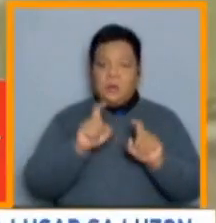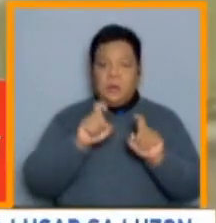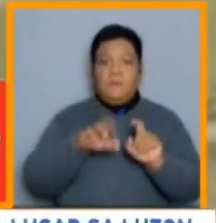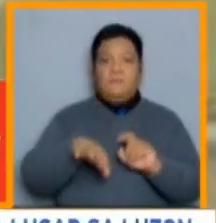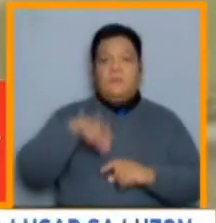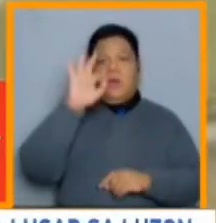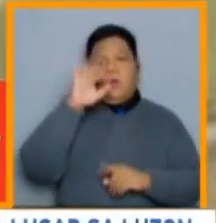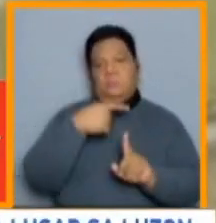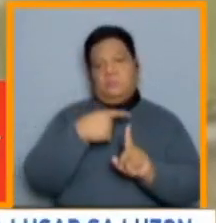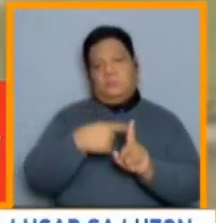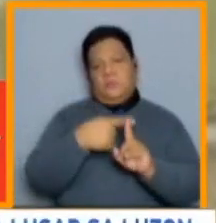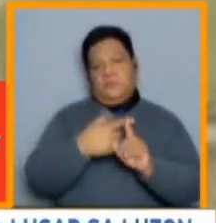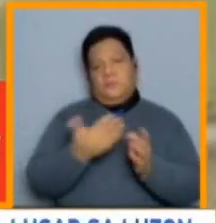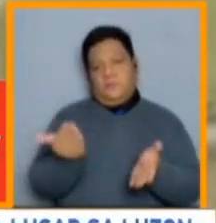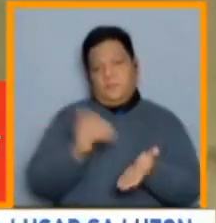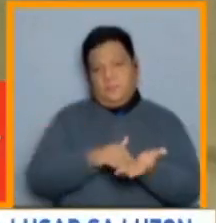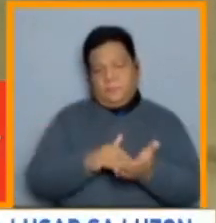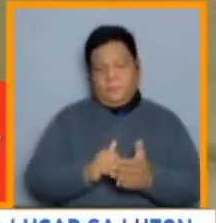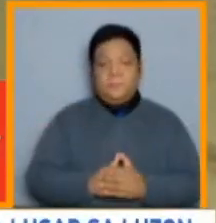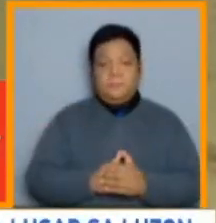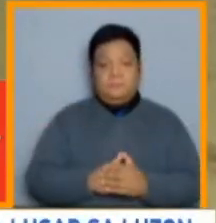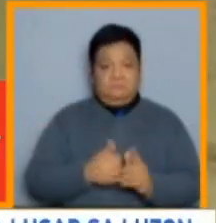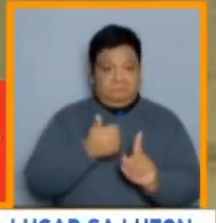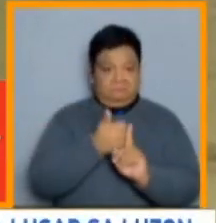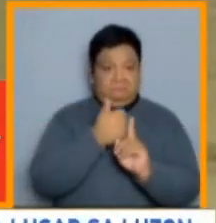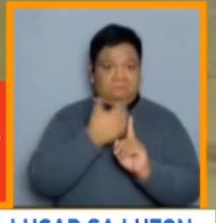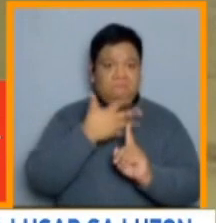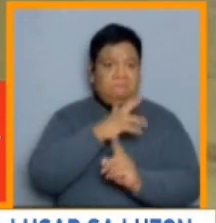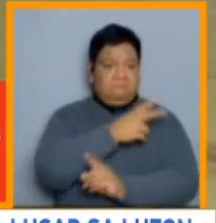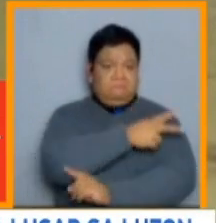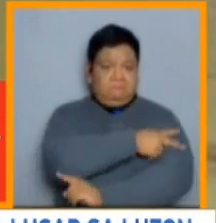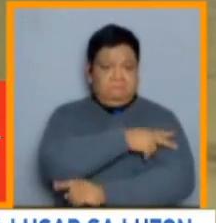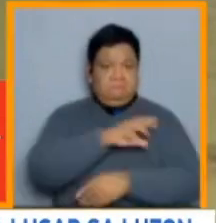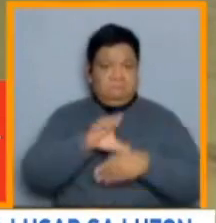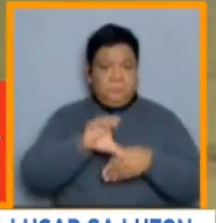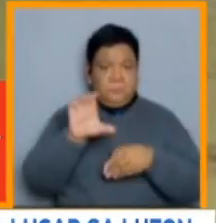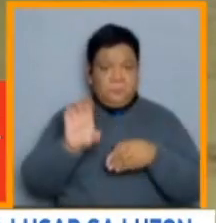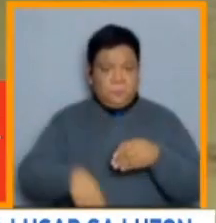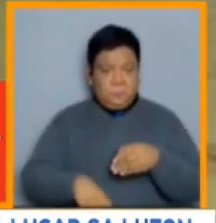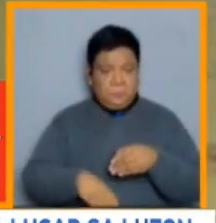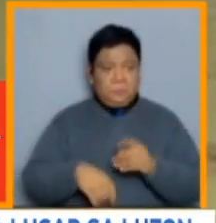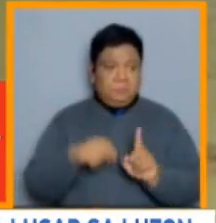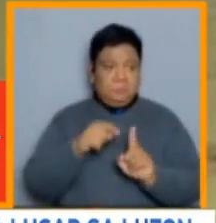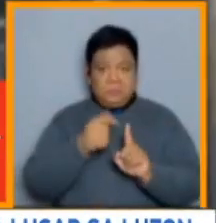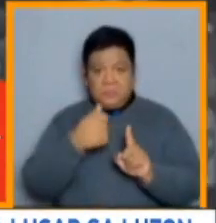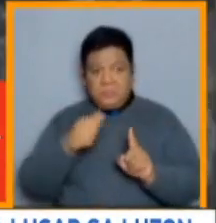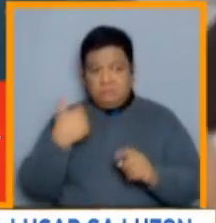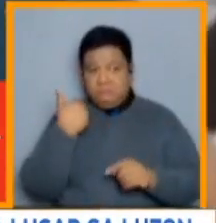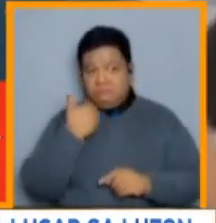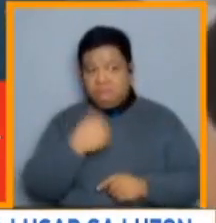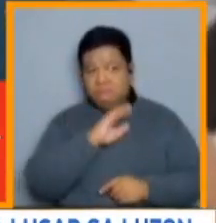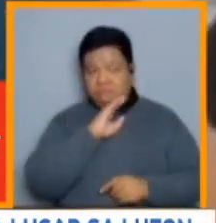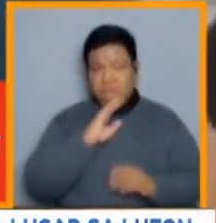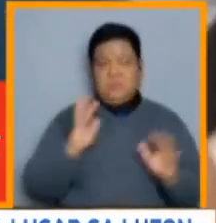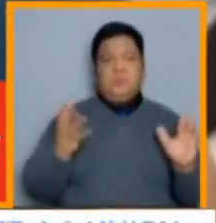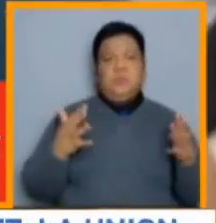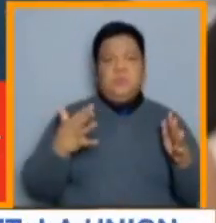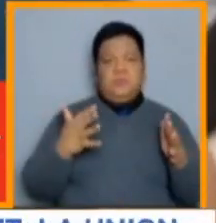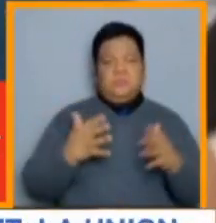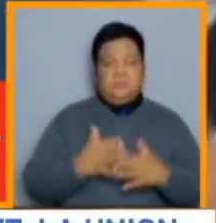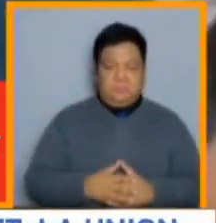COVID-19. Fully vaccinated ang OFW at hindi nakitaan ng anumang sintomas habang ito ay nasa quarantine. May mga parameters